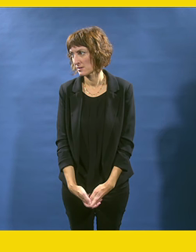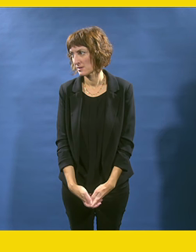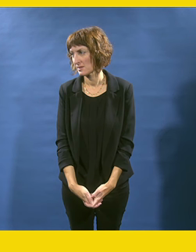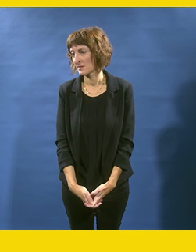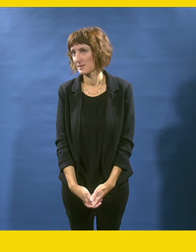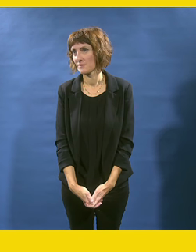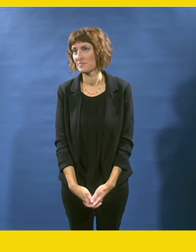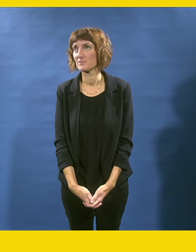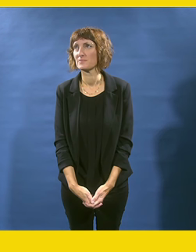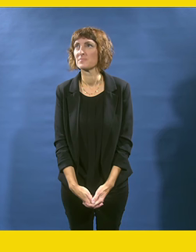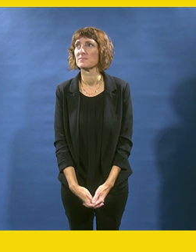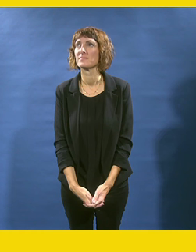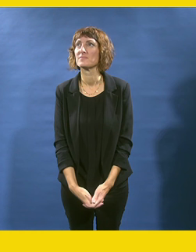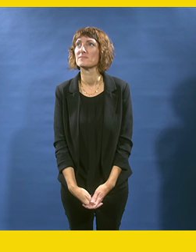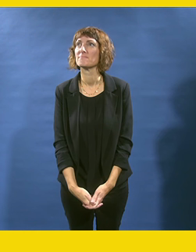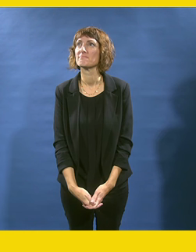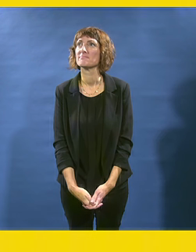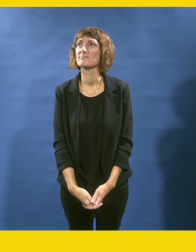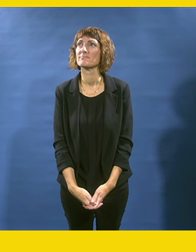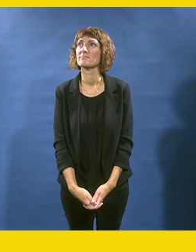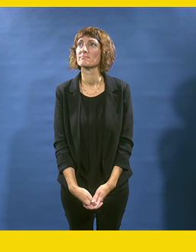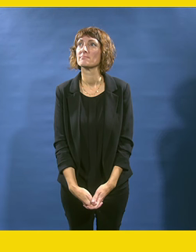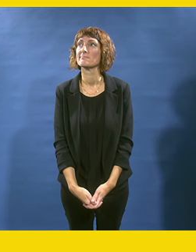Hallo, bonjour.